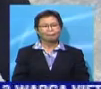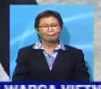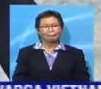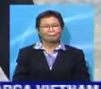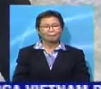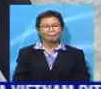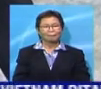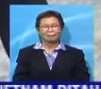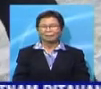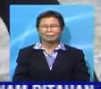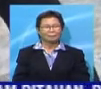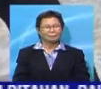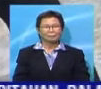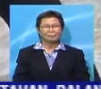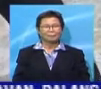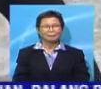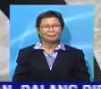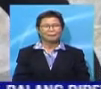Sampai juga.